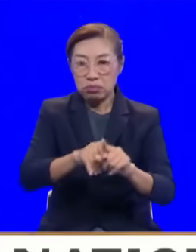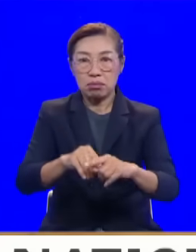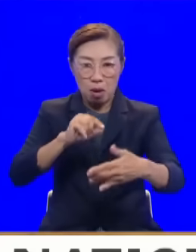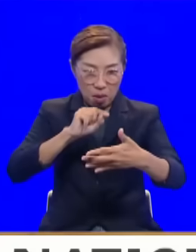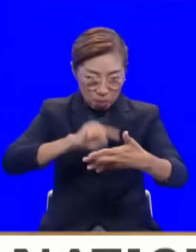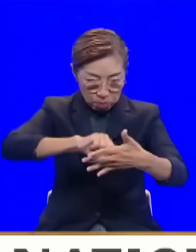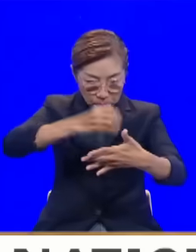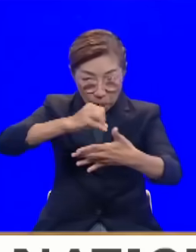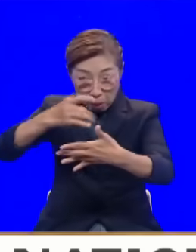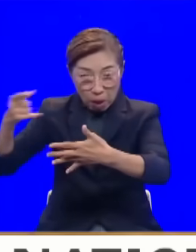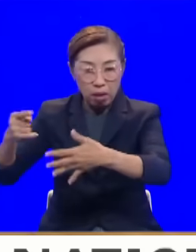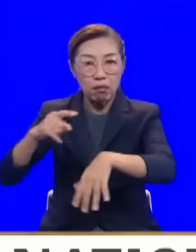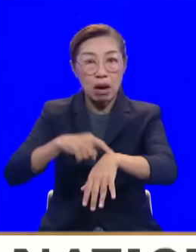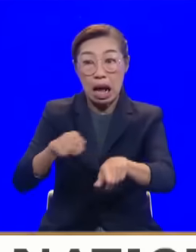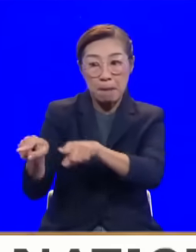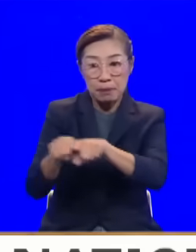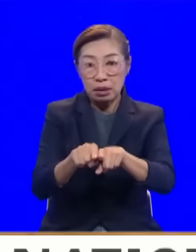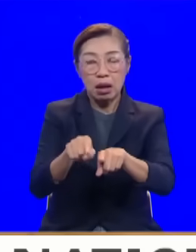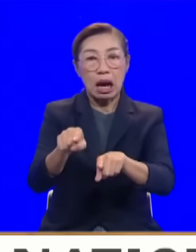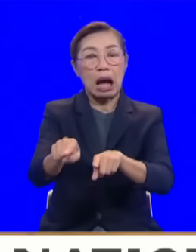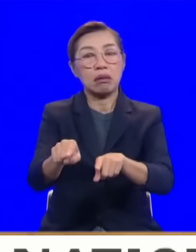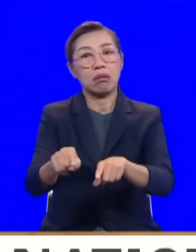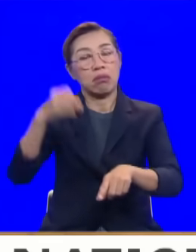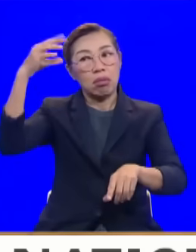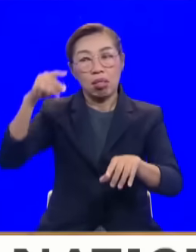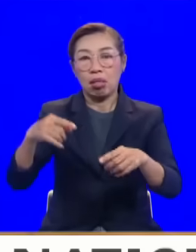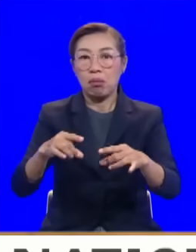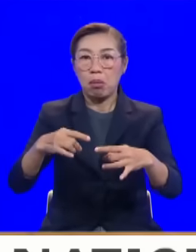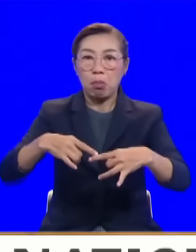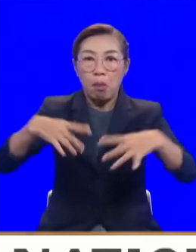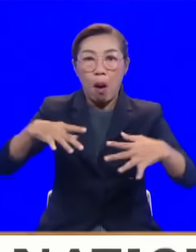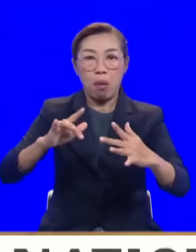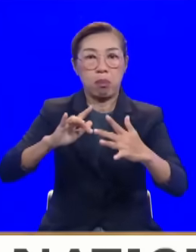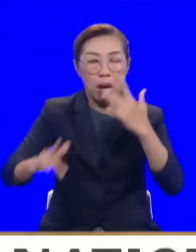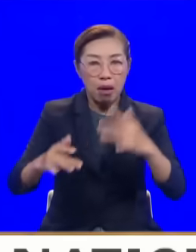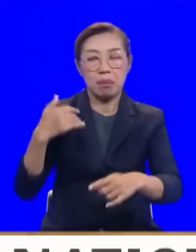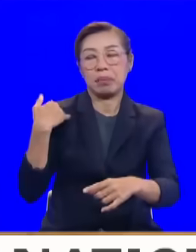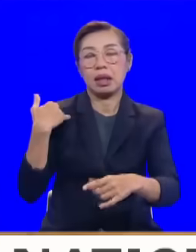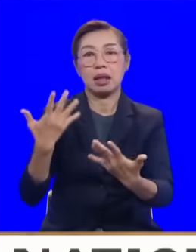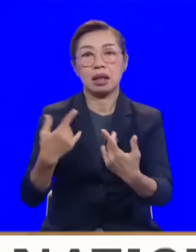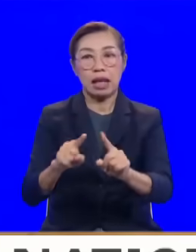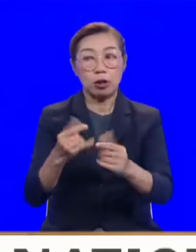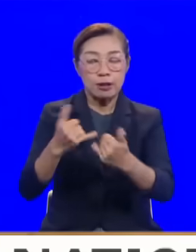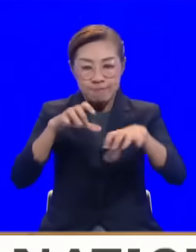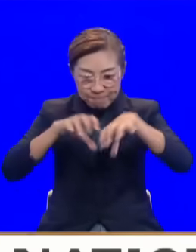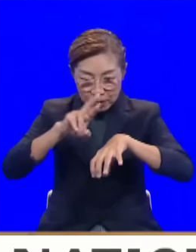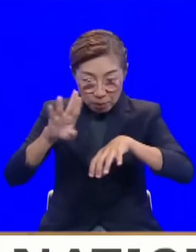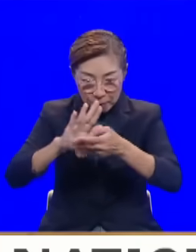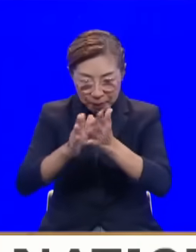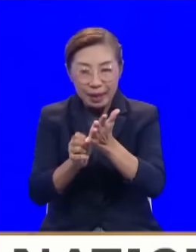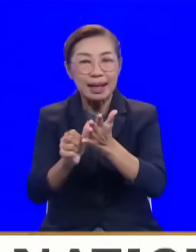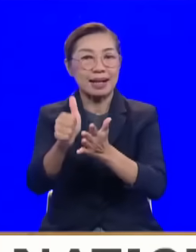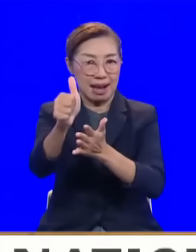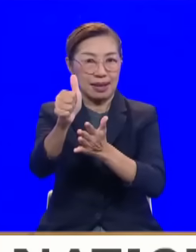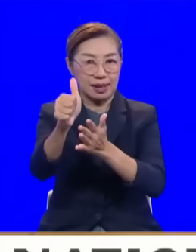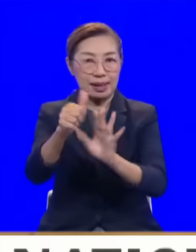จุลพันธ์บอกเรียกว่ากระแสไฟฟ้ามันดีดก็คือทุกคนเนี่ยเข้าระบบพร้อมๆกันแต่ตอนนี้คือมันคลี่คลายไปแล้วแล้วก็แก้ไขไปตามล